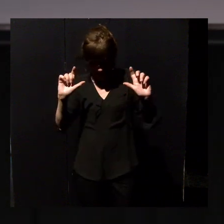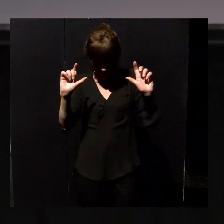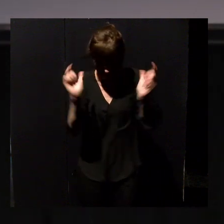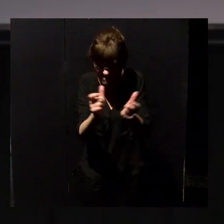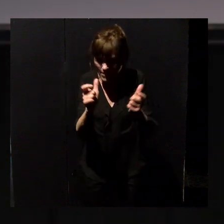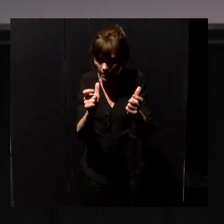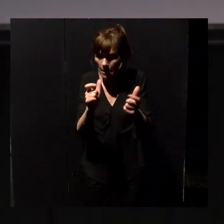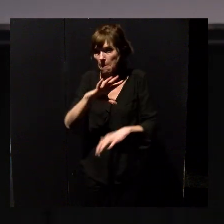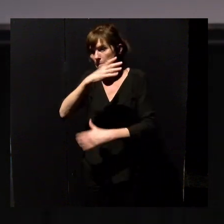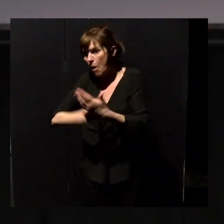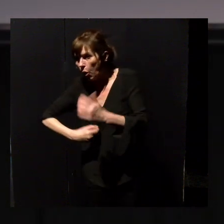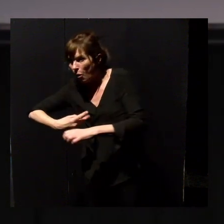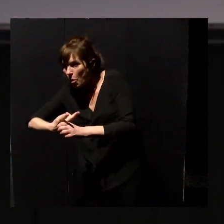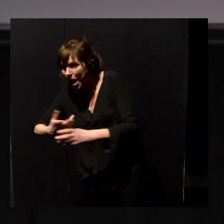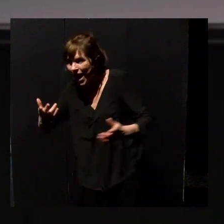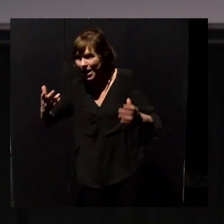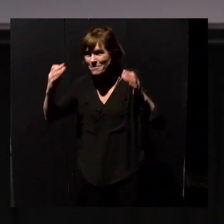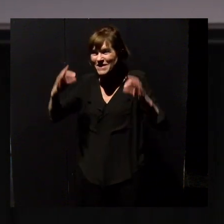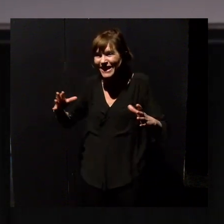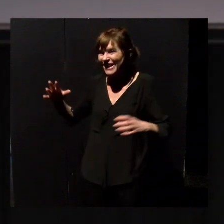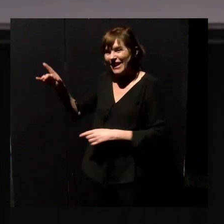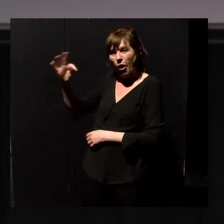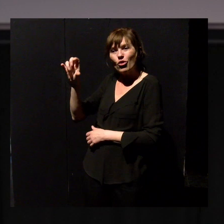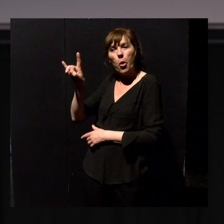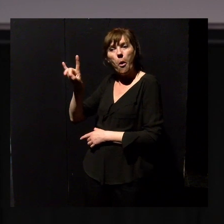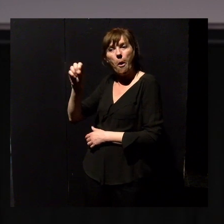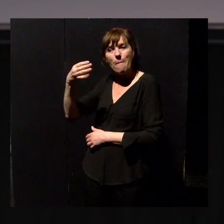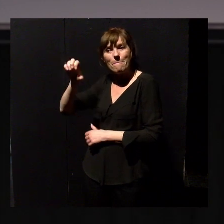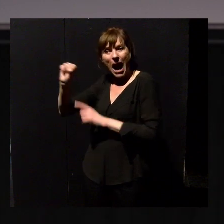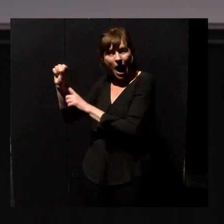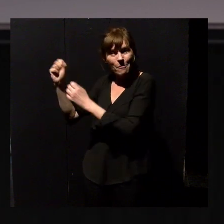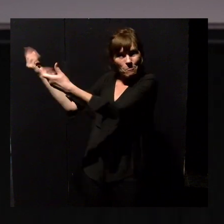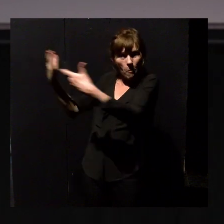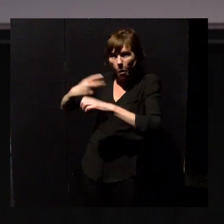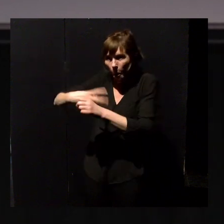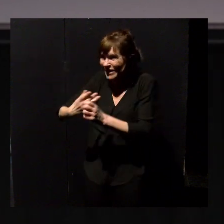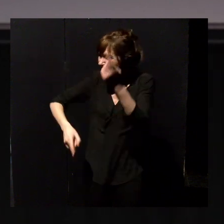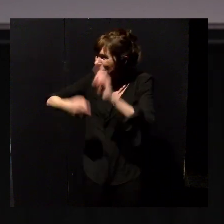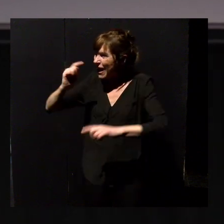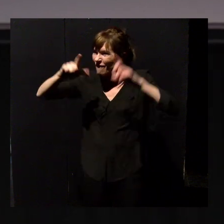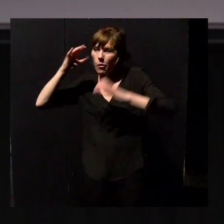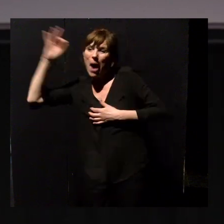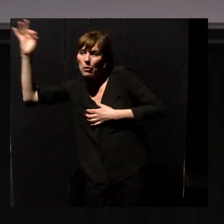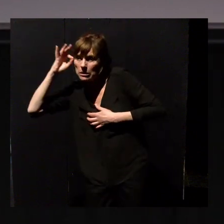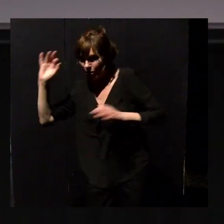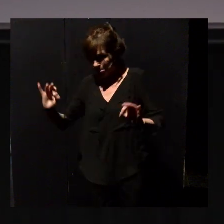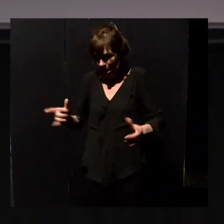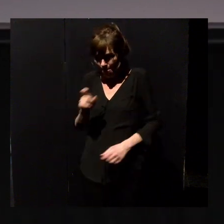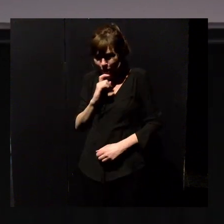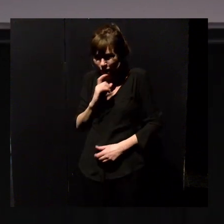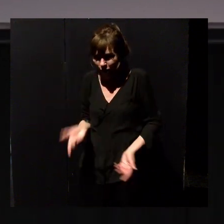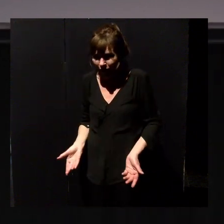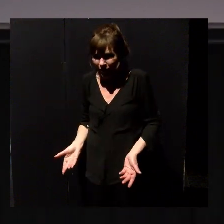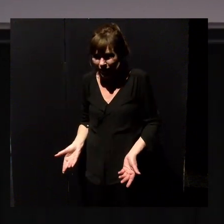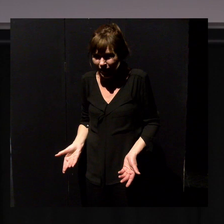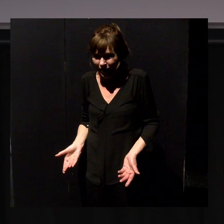les outils de Thomas où nous pouvons voir les neurones en train de s'agiter en temps réel. Et donc par moment, nous sommes